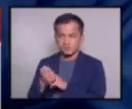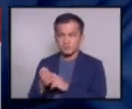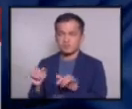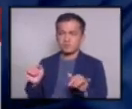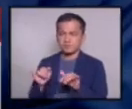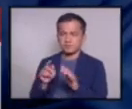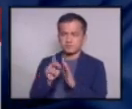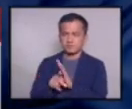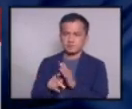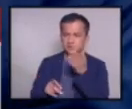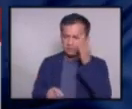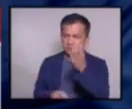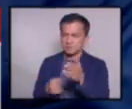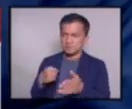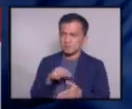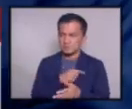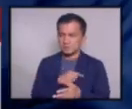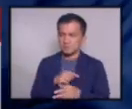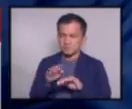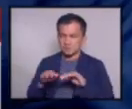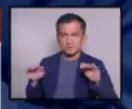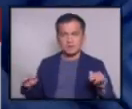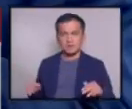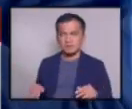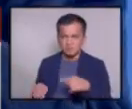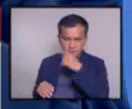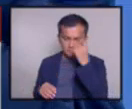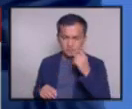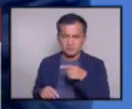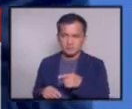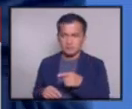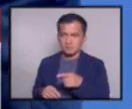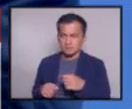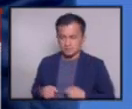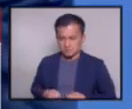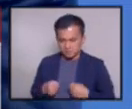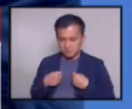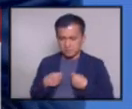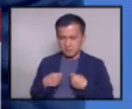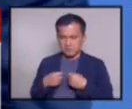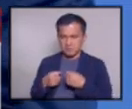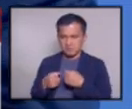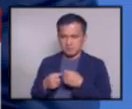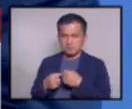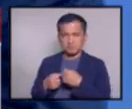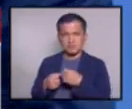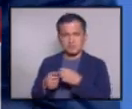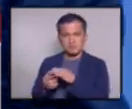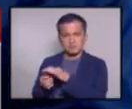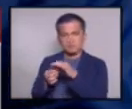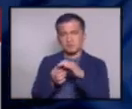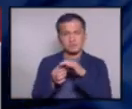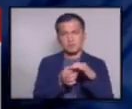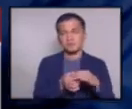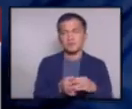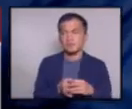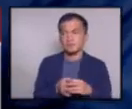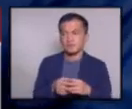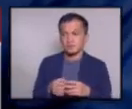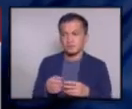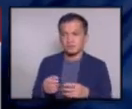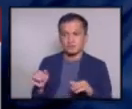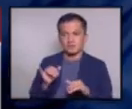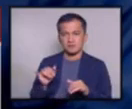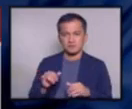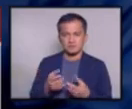rin yung kinabukasan ng ating mga kabataan. Because those are survival lifelines. Parang you're committing